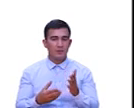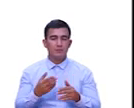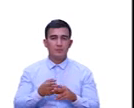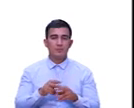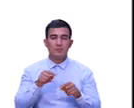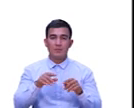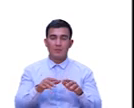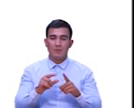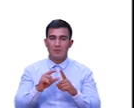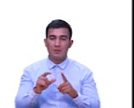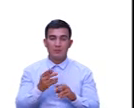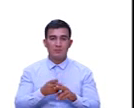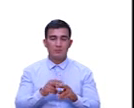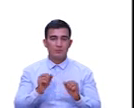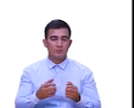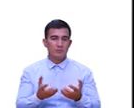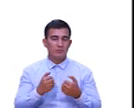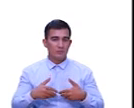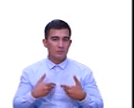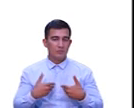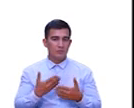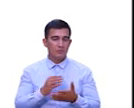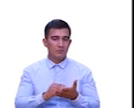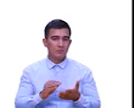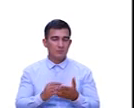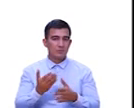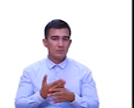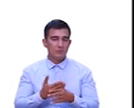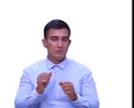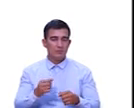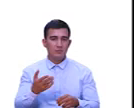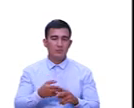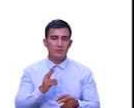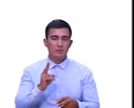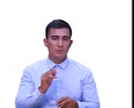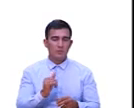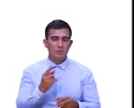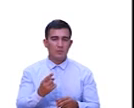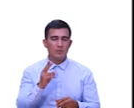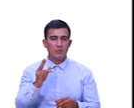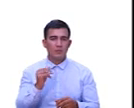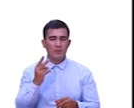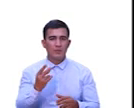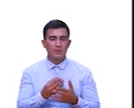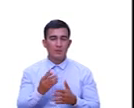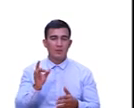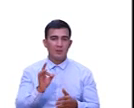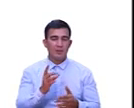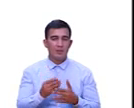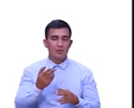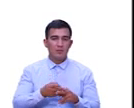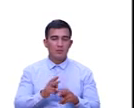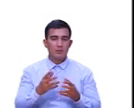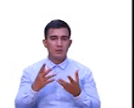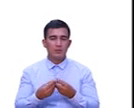ushbu formuladan foydalanishimiz mumkin, chunki K ning qiymati bor, Q1, Q2 larning qiymati mavjud, R ning qiymati